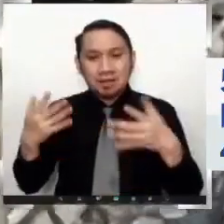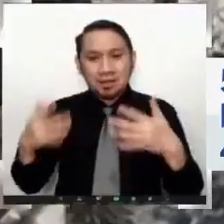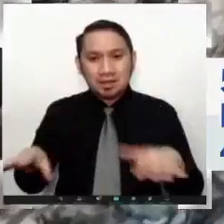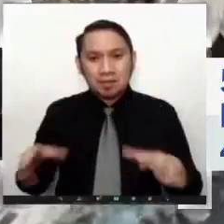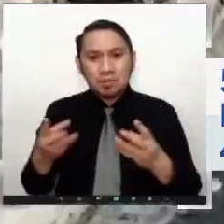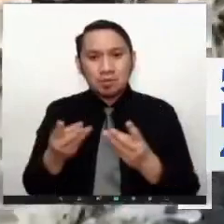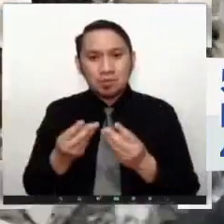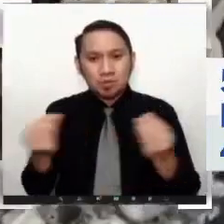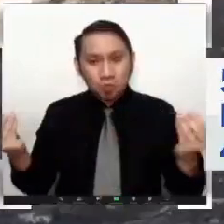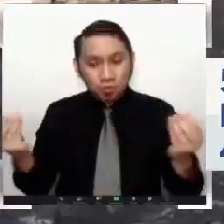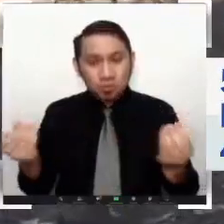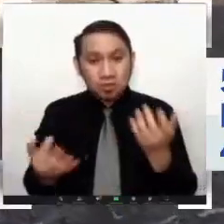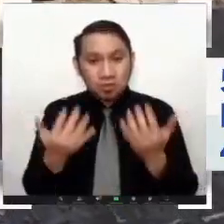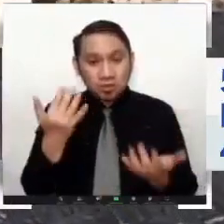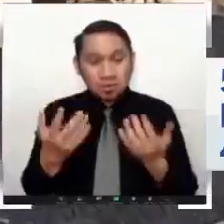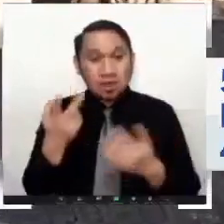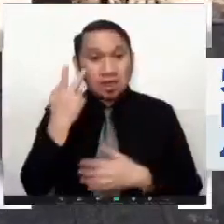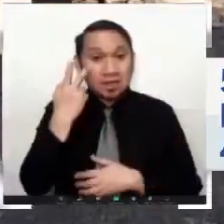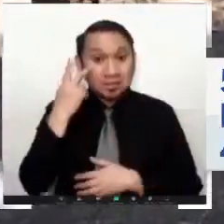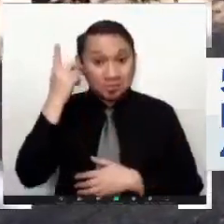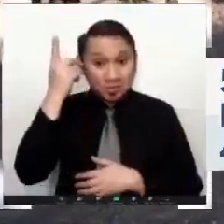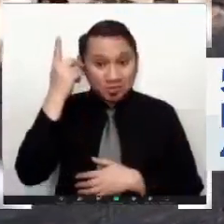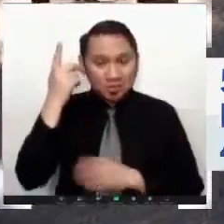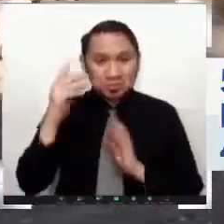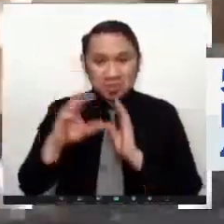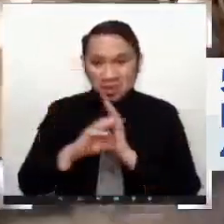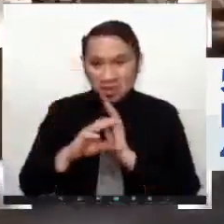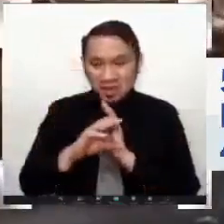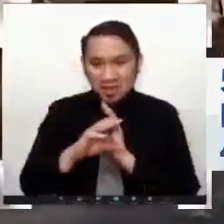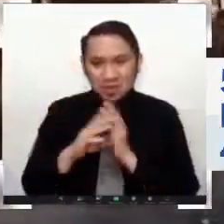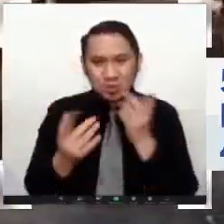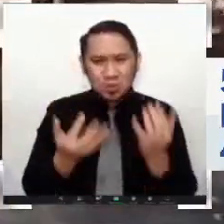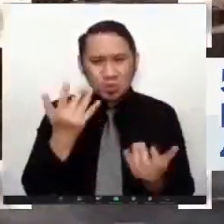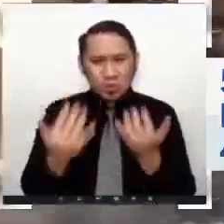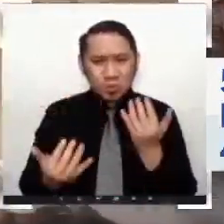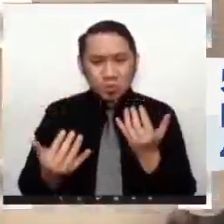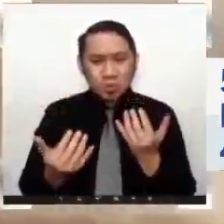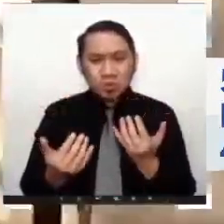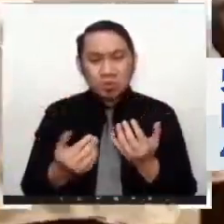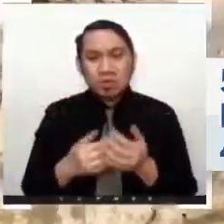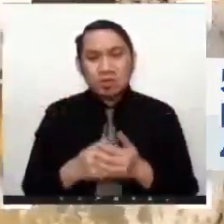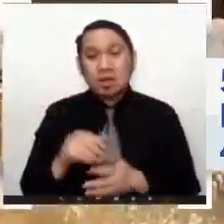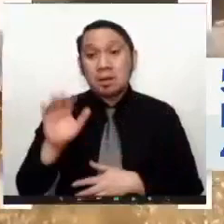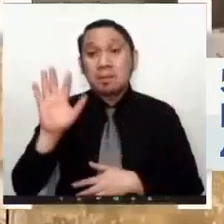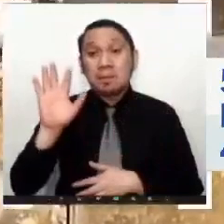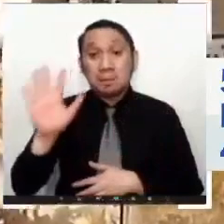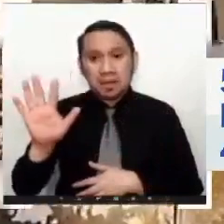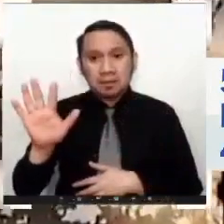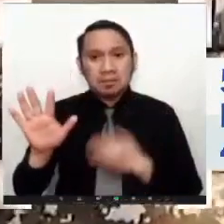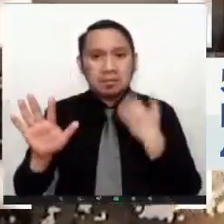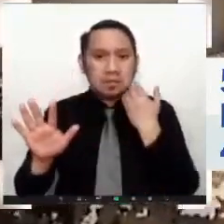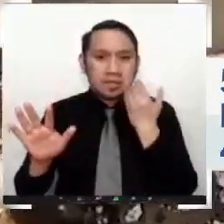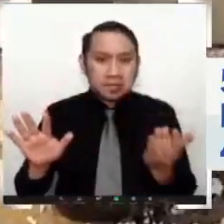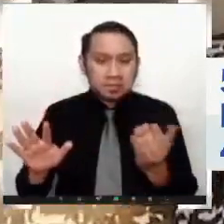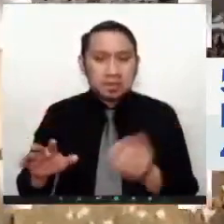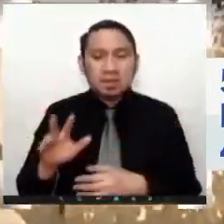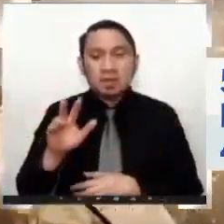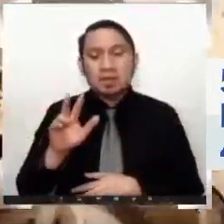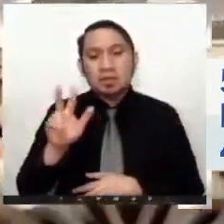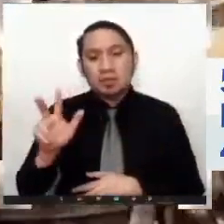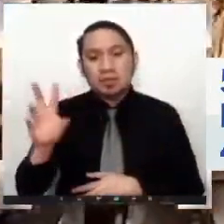ilan sa 44 na mga sasakyang natusta. Hindi bababa sa 5 ang nasawi at 36 ang